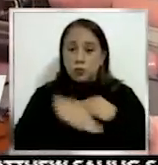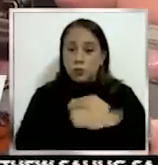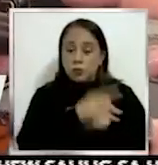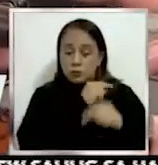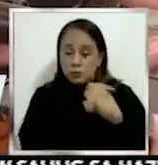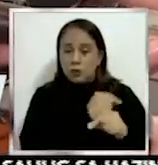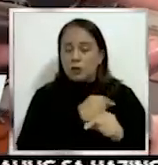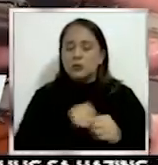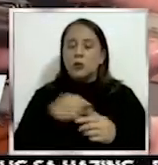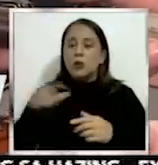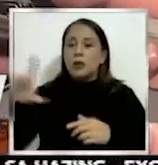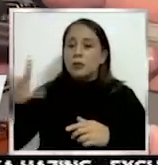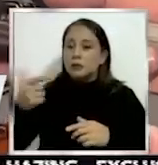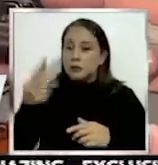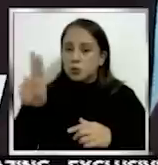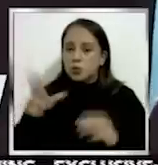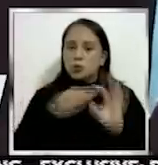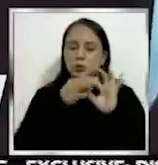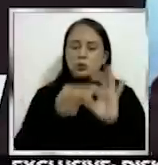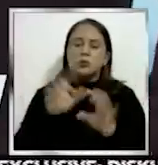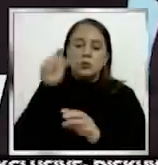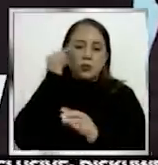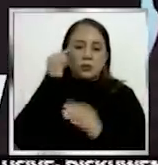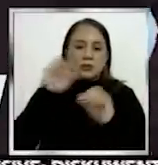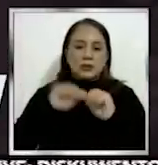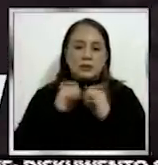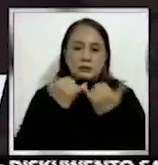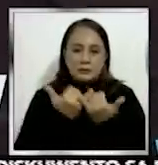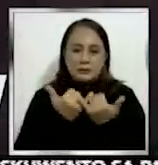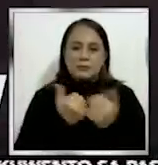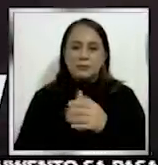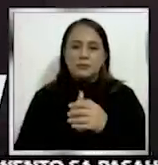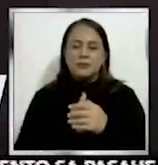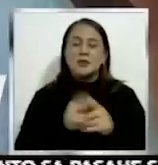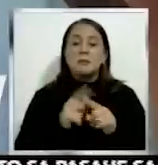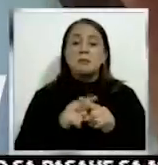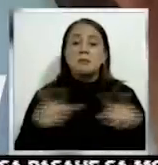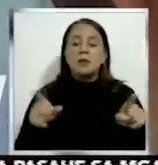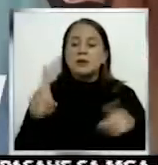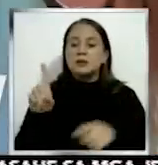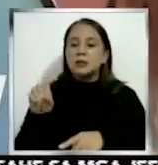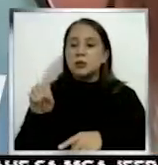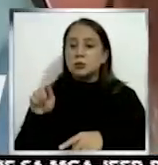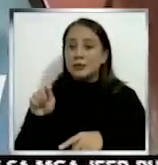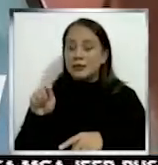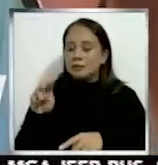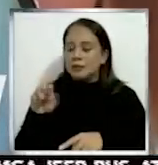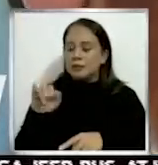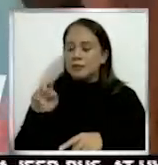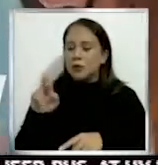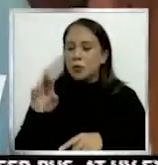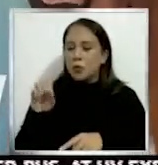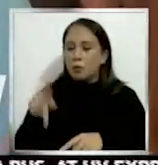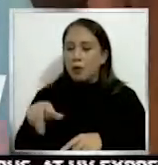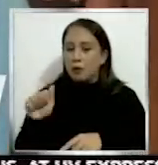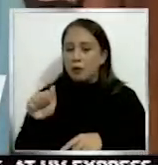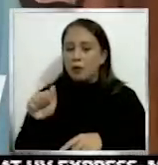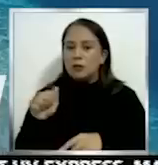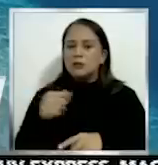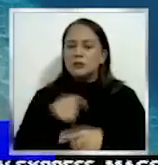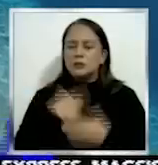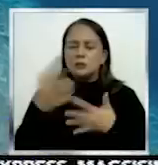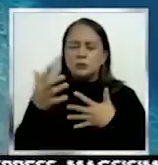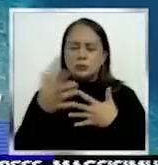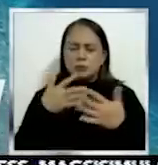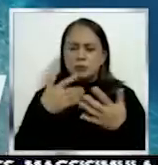and other relevant government agencies. Pero ang DOT Mimaropa ay ginit na sa kabila ng problema sa oil